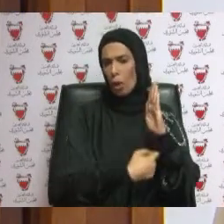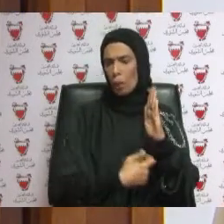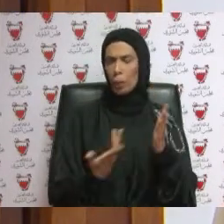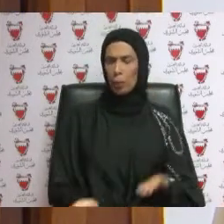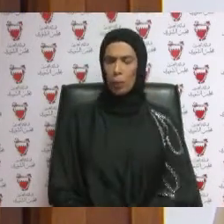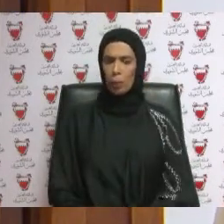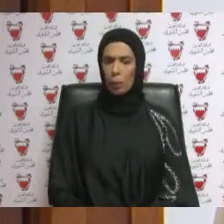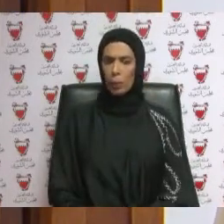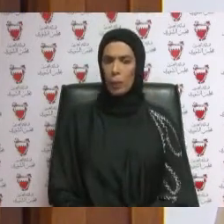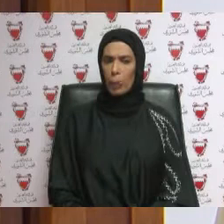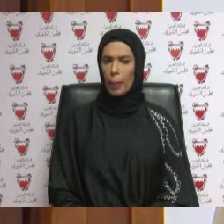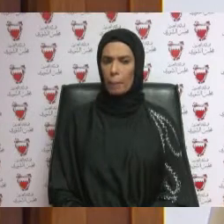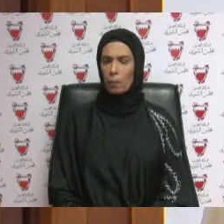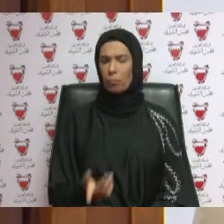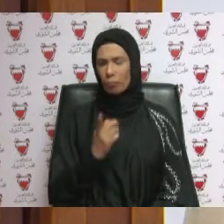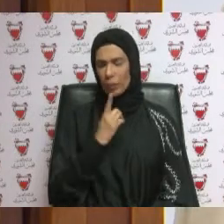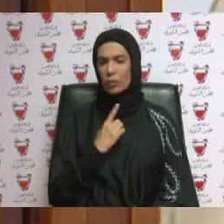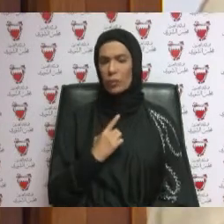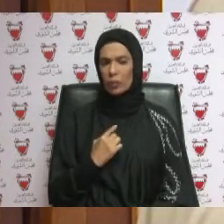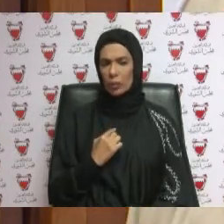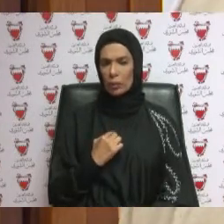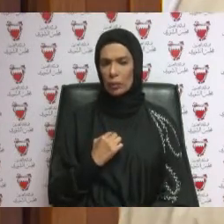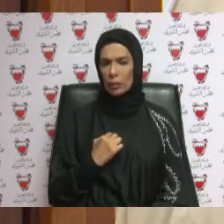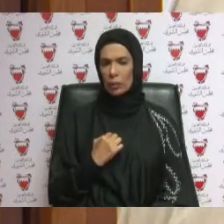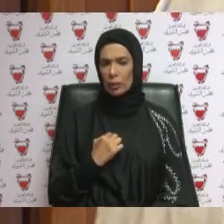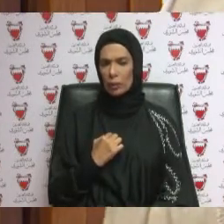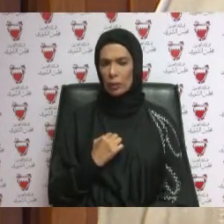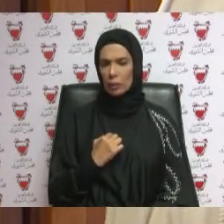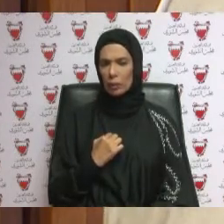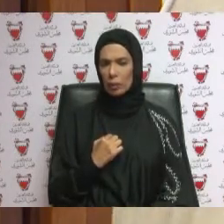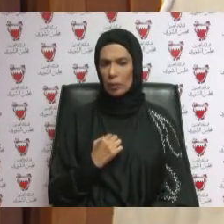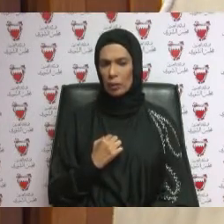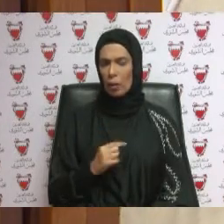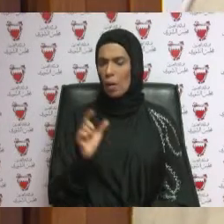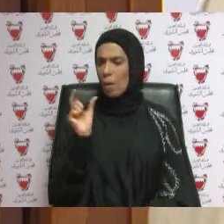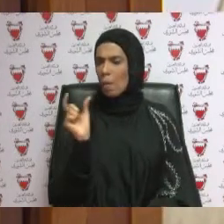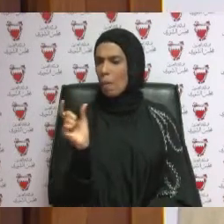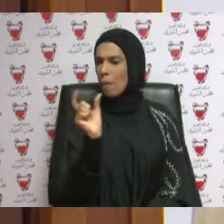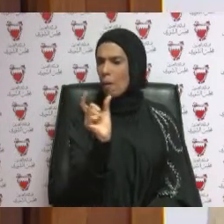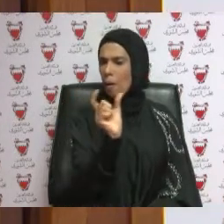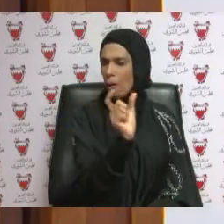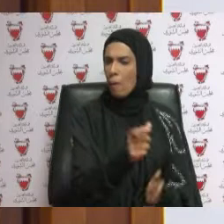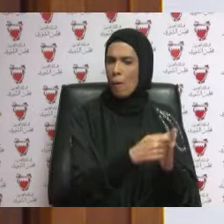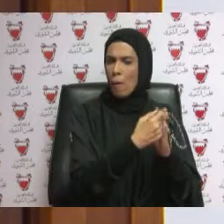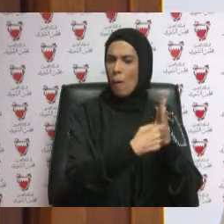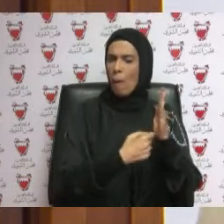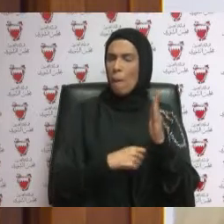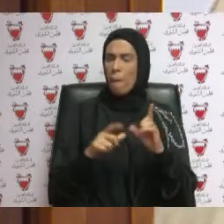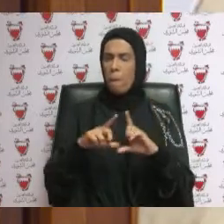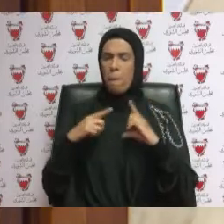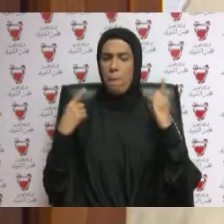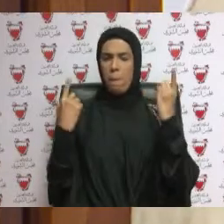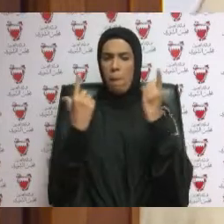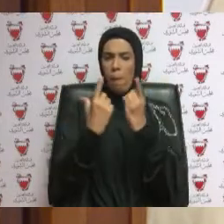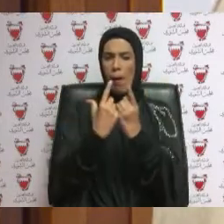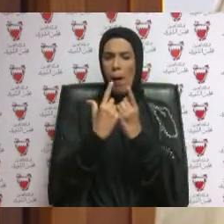فكنت يعني أرغب لو يكون كم من كلمة تتحدث عن هذه اللجنة